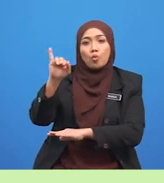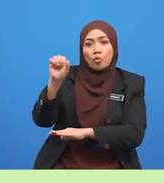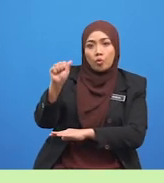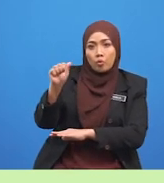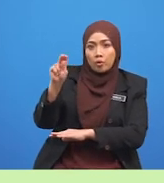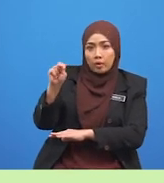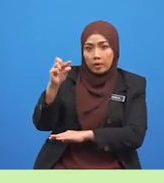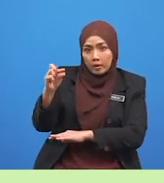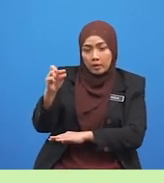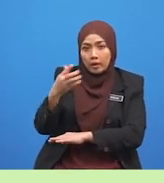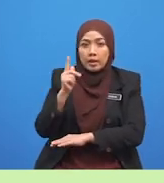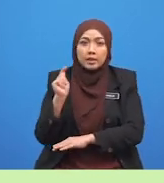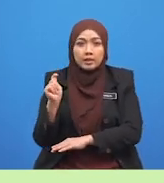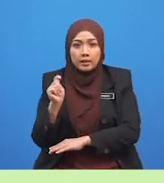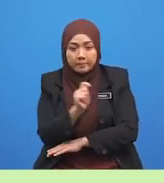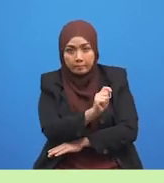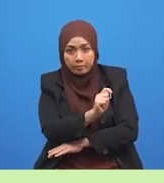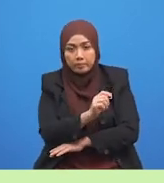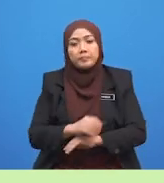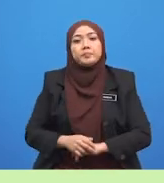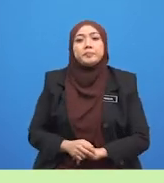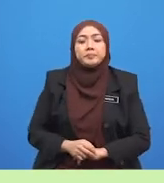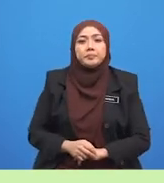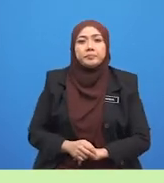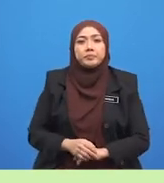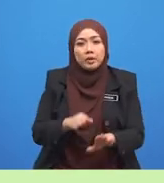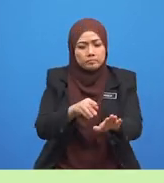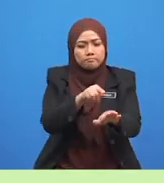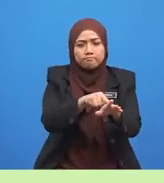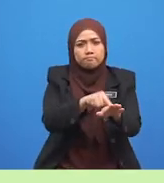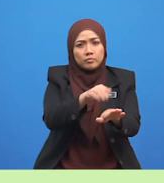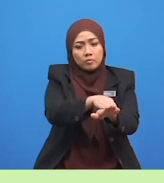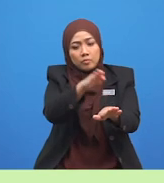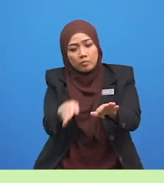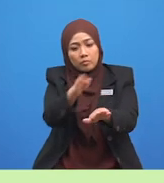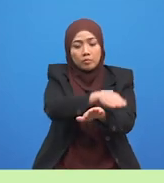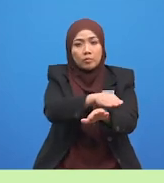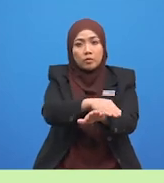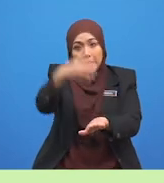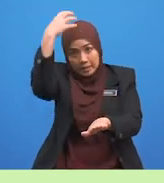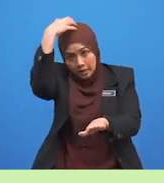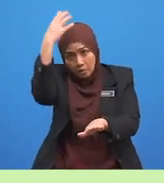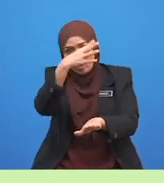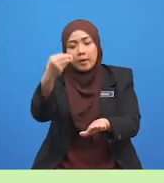Merupakan sungai yang menjadi sempadan semula jadi bagi negeri Perak dan Selangor.